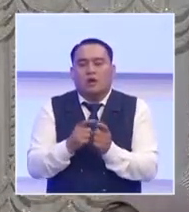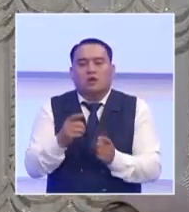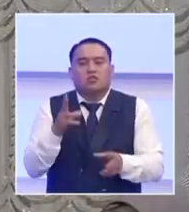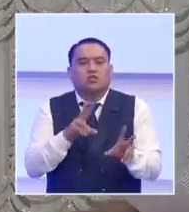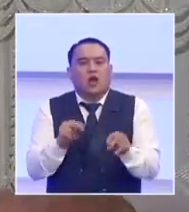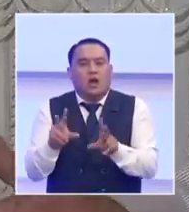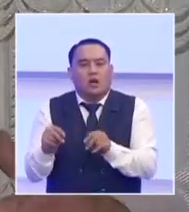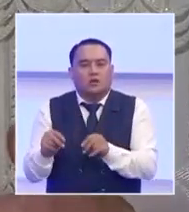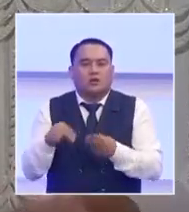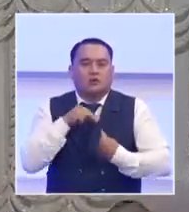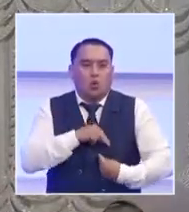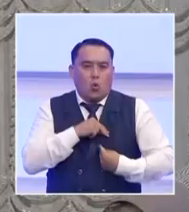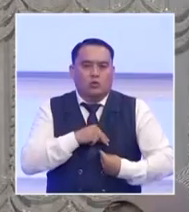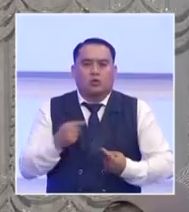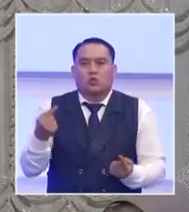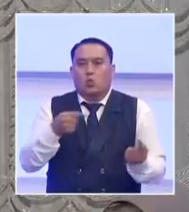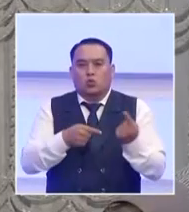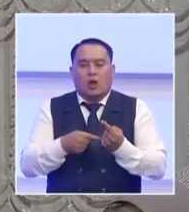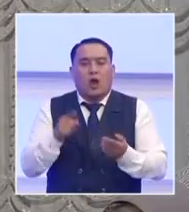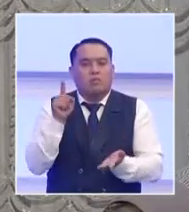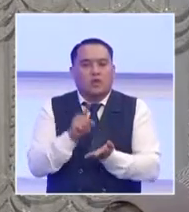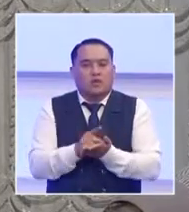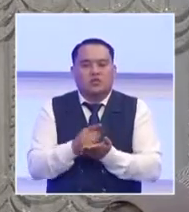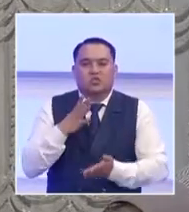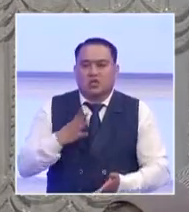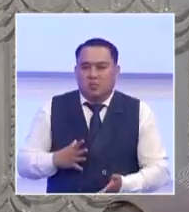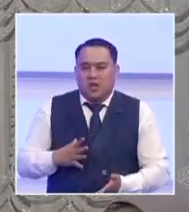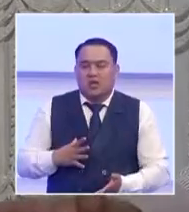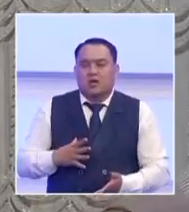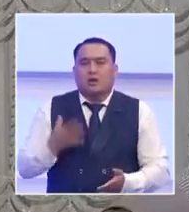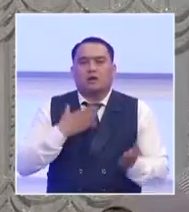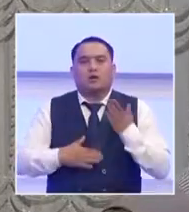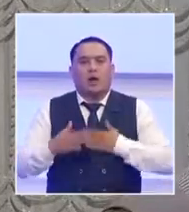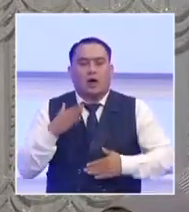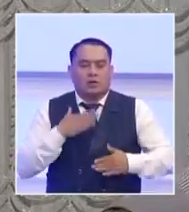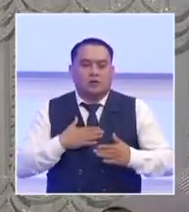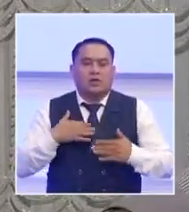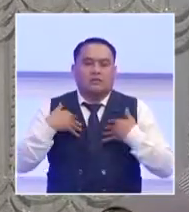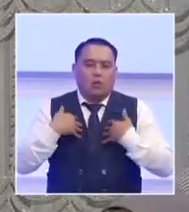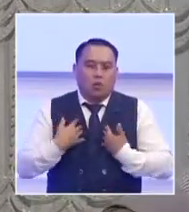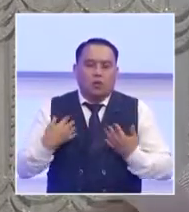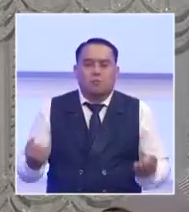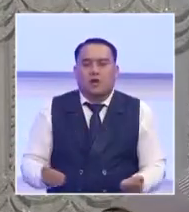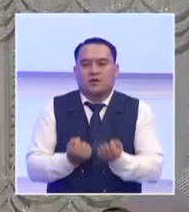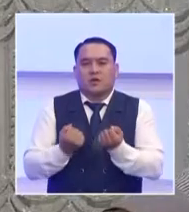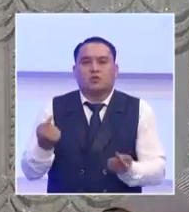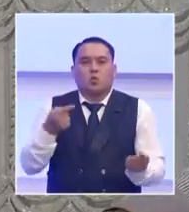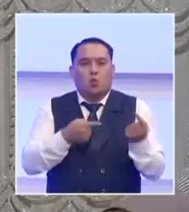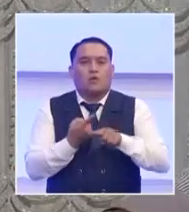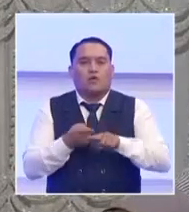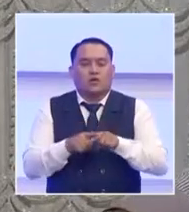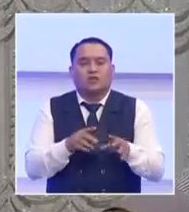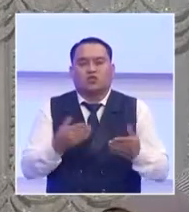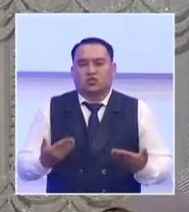это обоюдно труд семей и муж и жена должны научиться терпению делить радость и беды понимать и поддерживать друг друга вот тогда